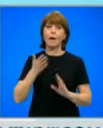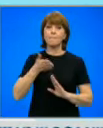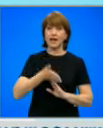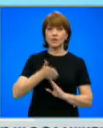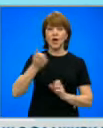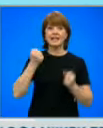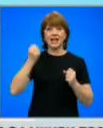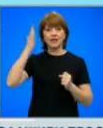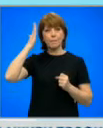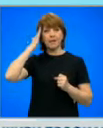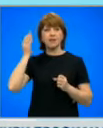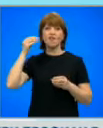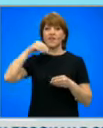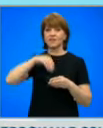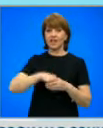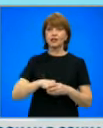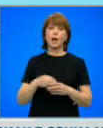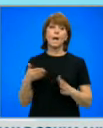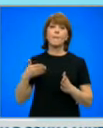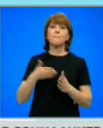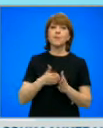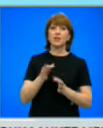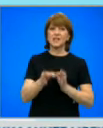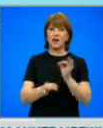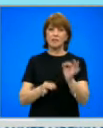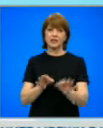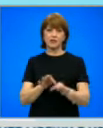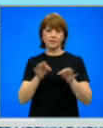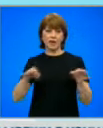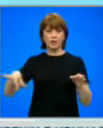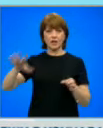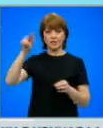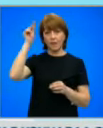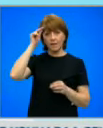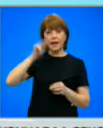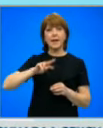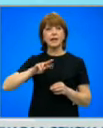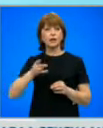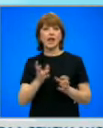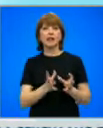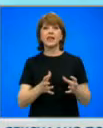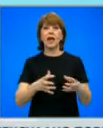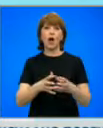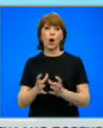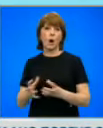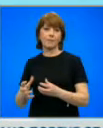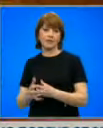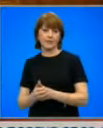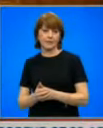правото на здравния министър да въвежда противоепидемични мерки в цялата страна или в отделна област, още от Вера